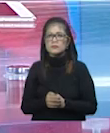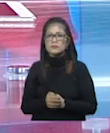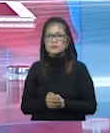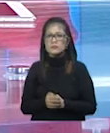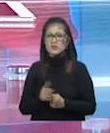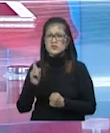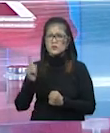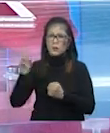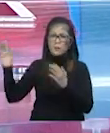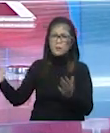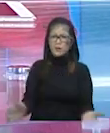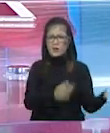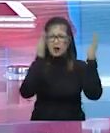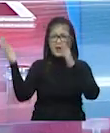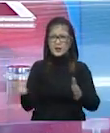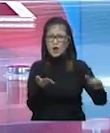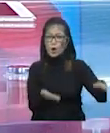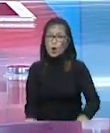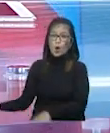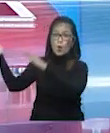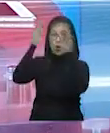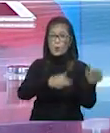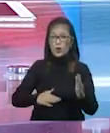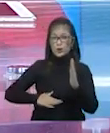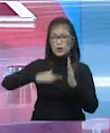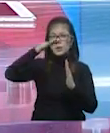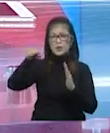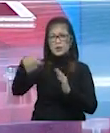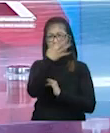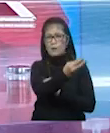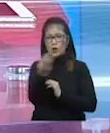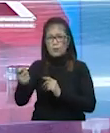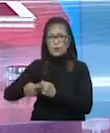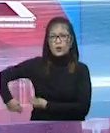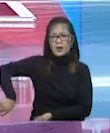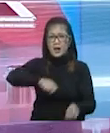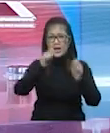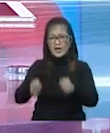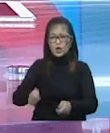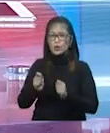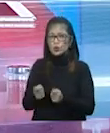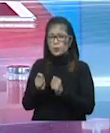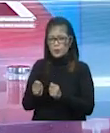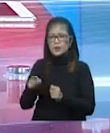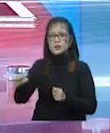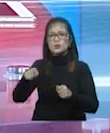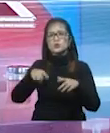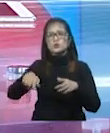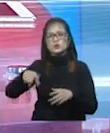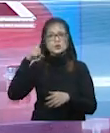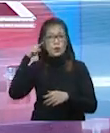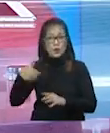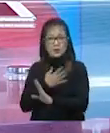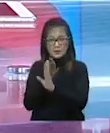Pemirsa, akibat badai dan gelombang tinggi, sejumlah rumah di perkampungan nelayan di Tuban, Jawa Timur rusak berat. Gelombang tinggi juga